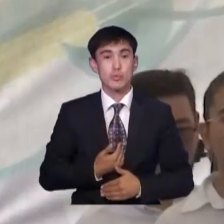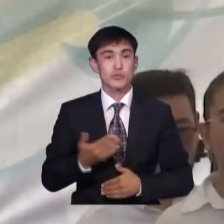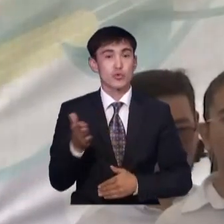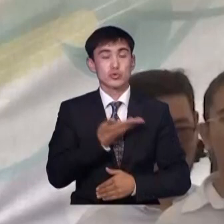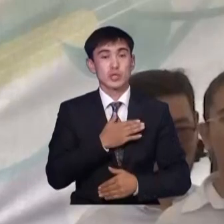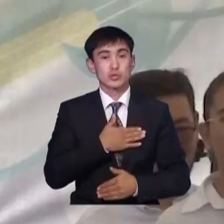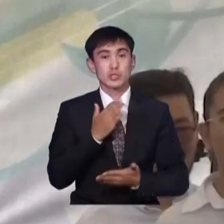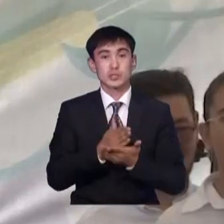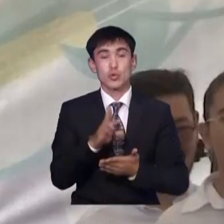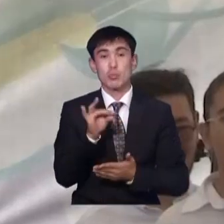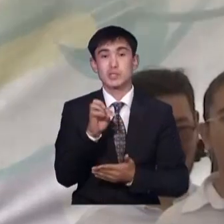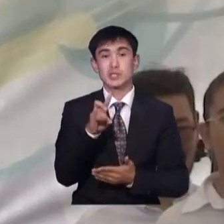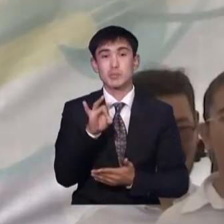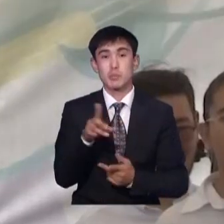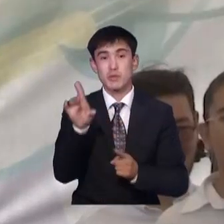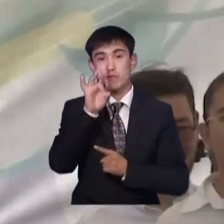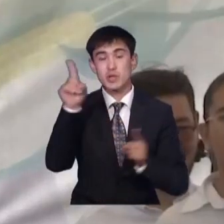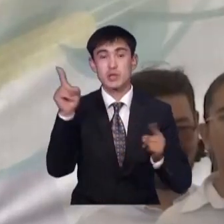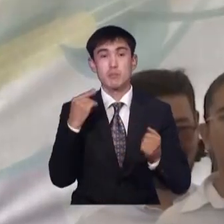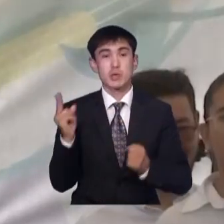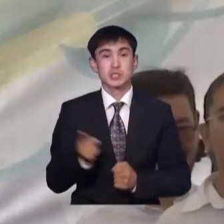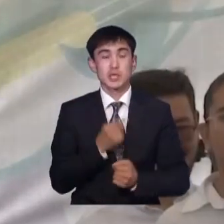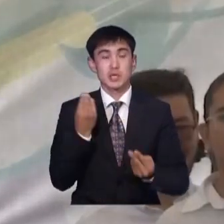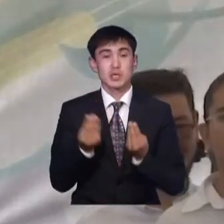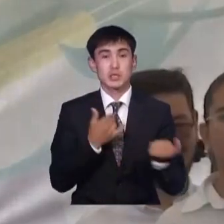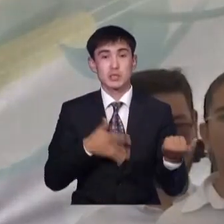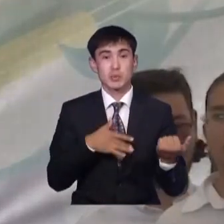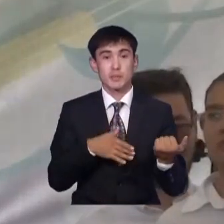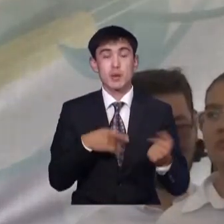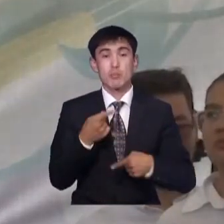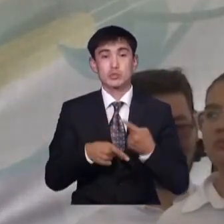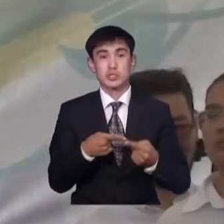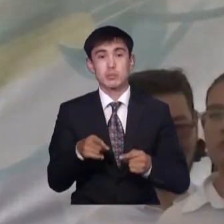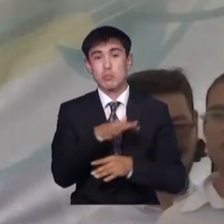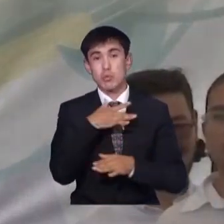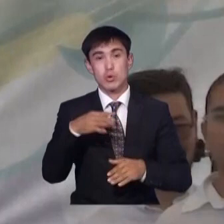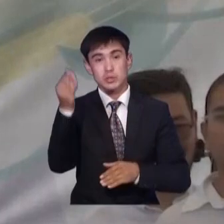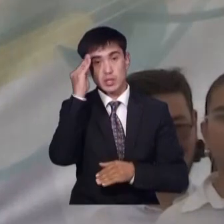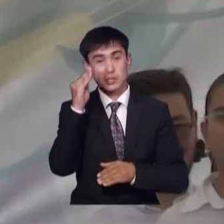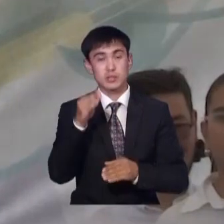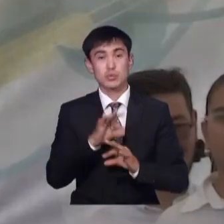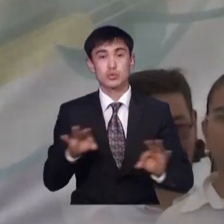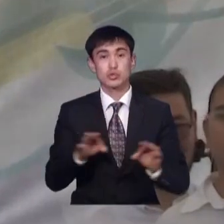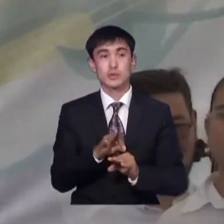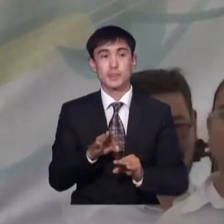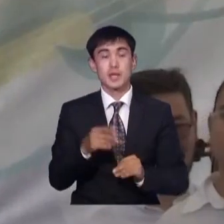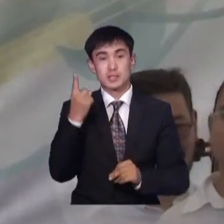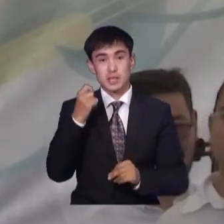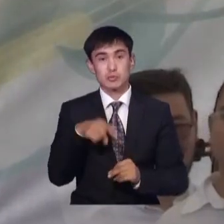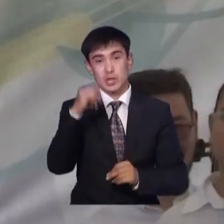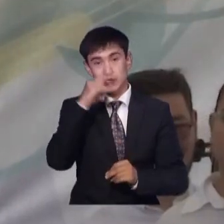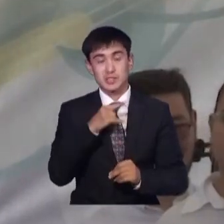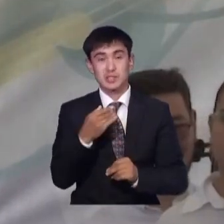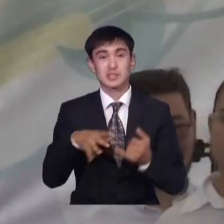душе. Курмангазы и Таттымбет были великими мастерами игры на домбре, и после них было немало талантливых кюще. Нет сомнений, что